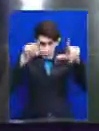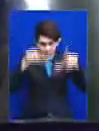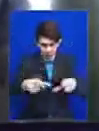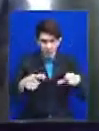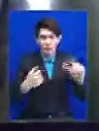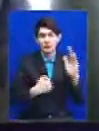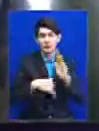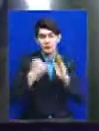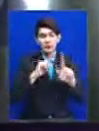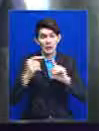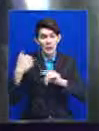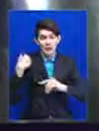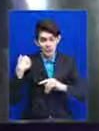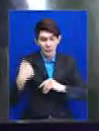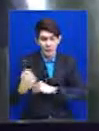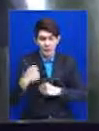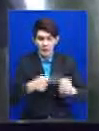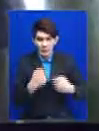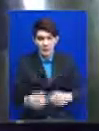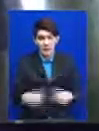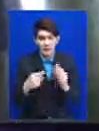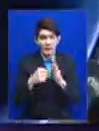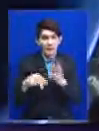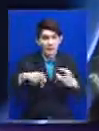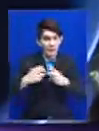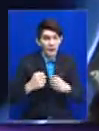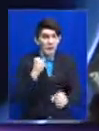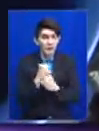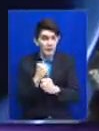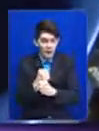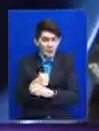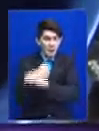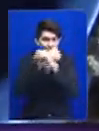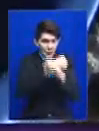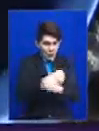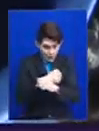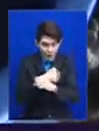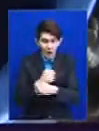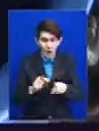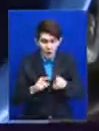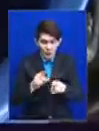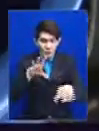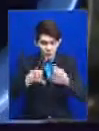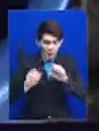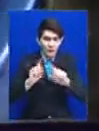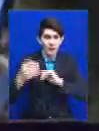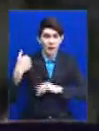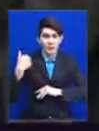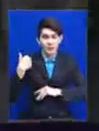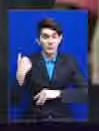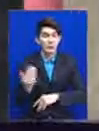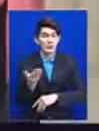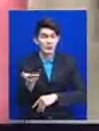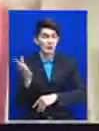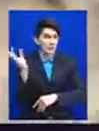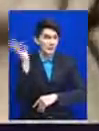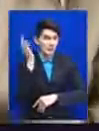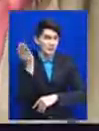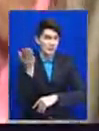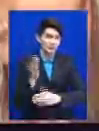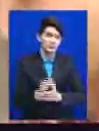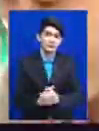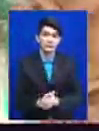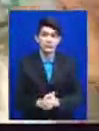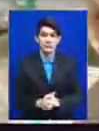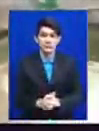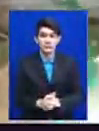จังหวัดในการแก้ไขปัญหาและย้ำให้ดำเนินการป้องปราบควบคู่ไปด้วยค่ะไปฟังเสียงจากท่านรัฐมนตรีประจำสำนักนายกรัฐม